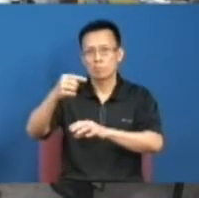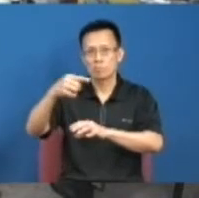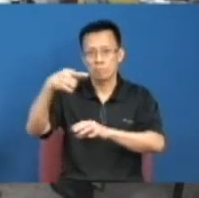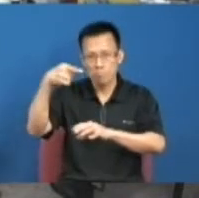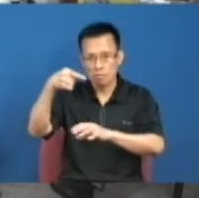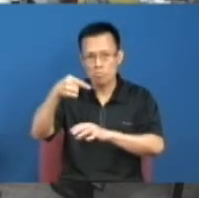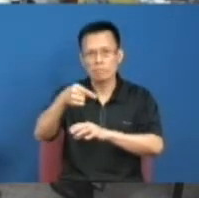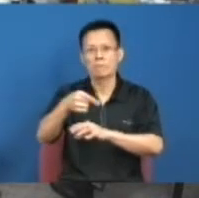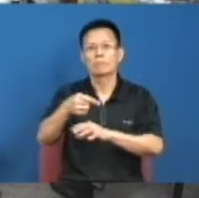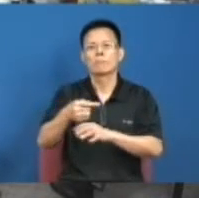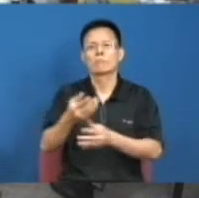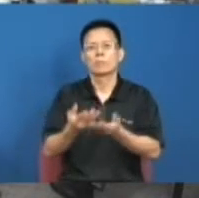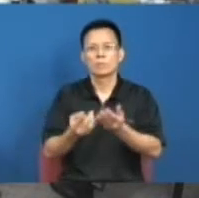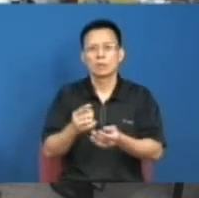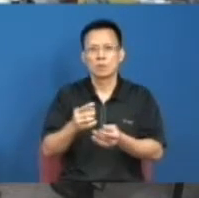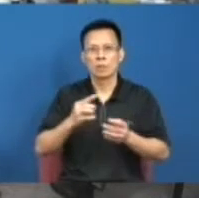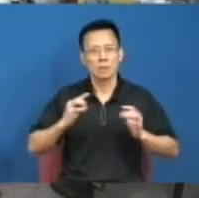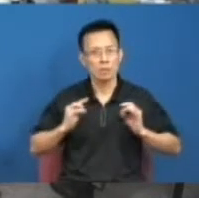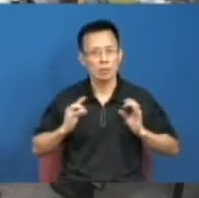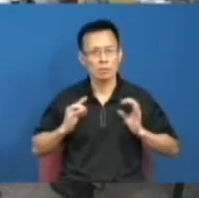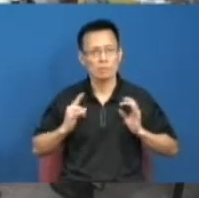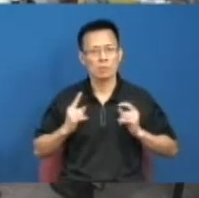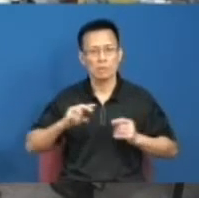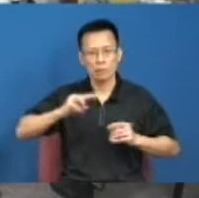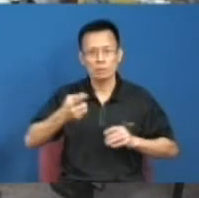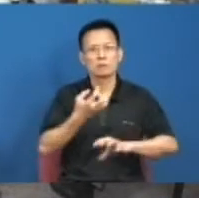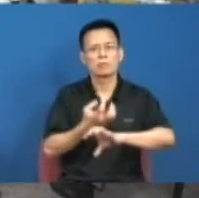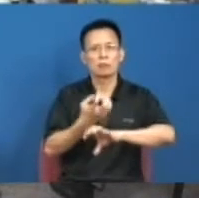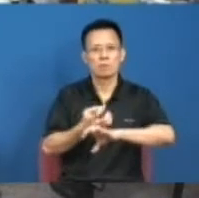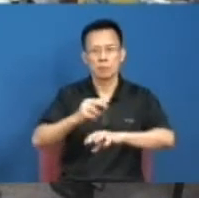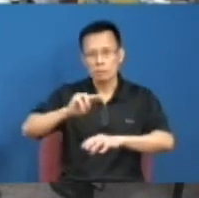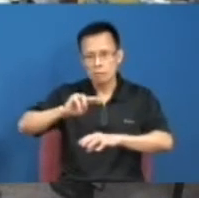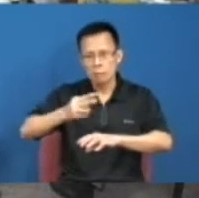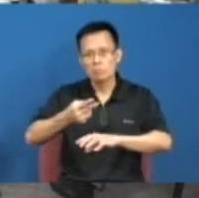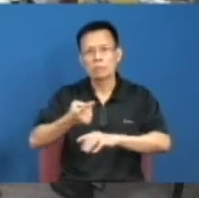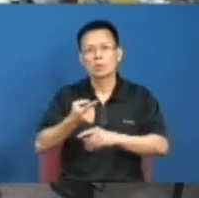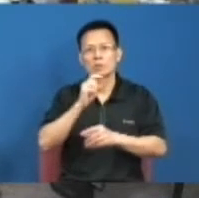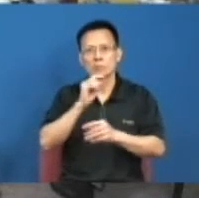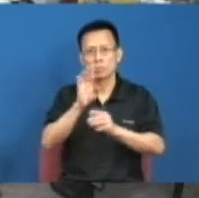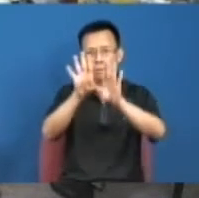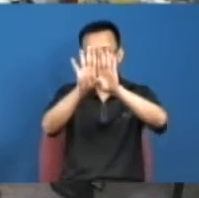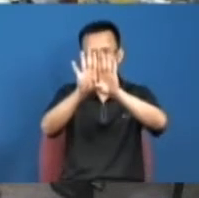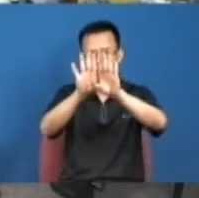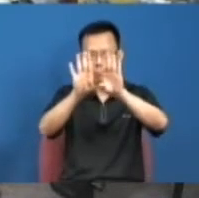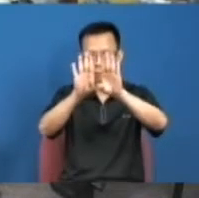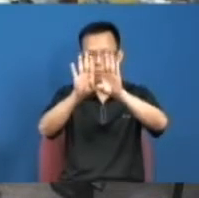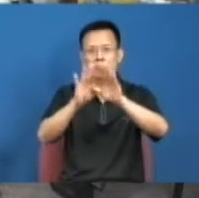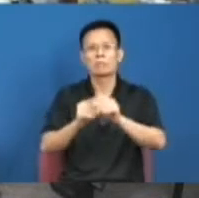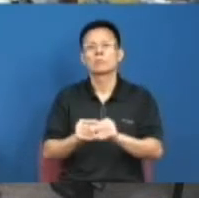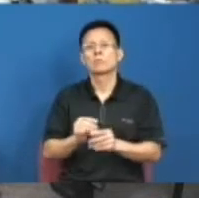多數因為這個天然的令到石屎的變質，做到有裂縫啦